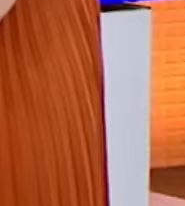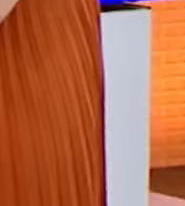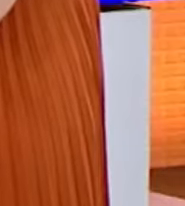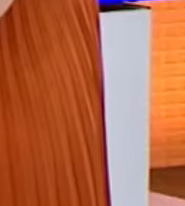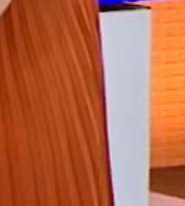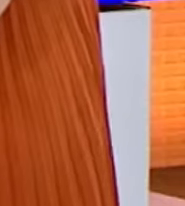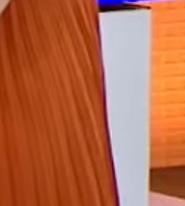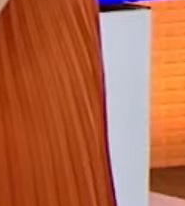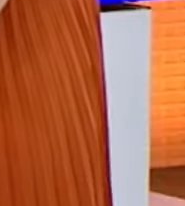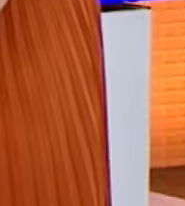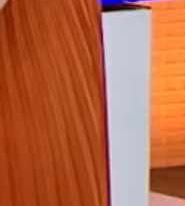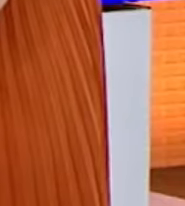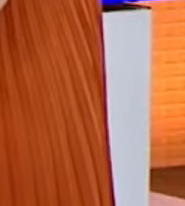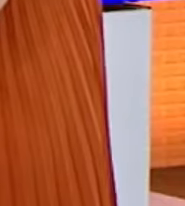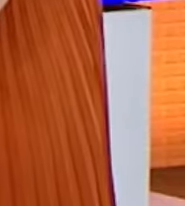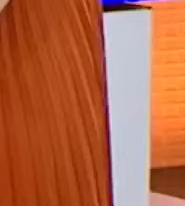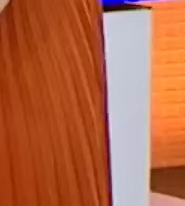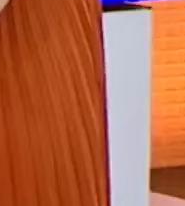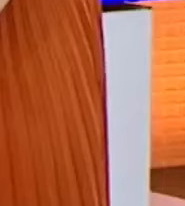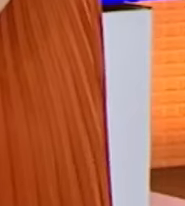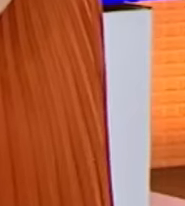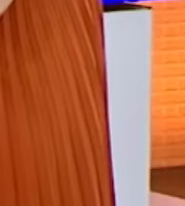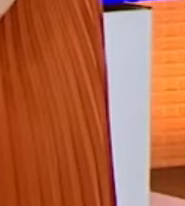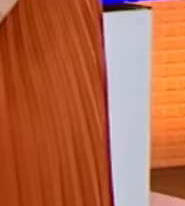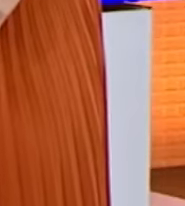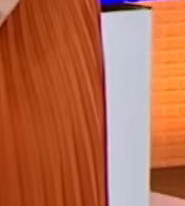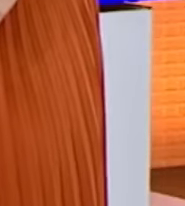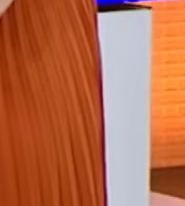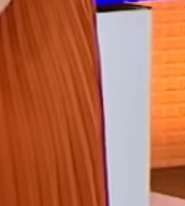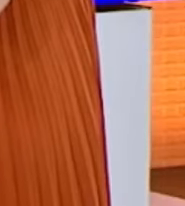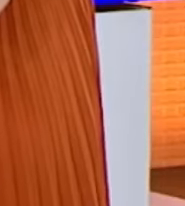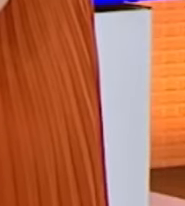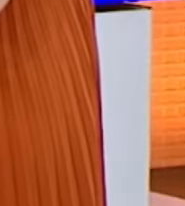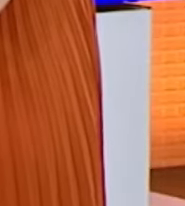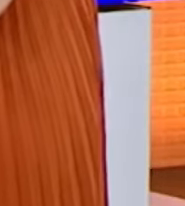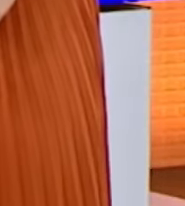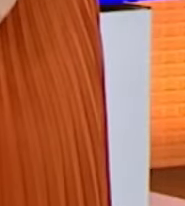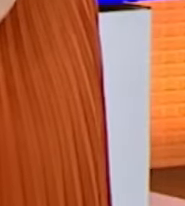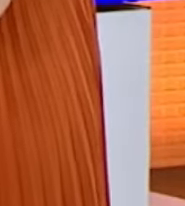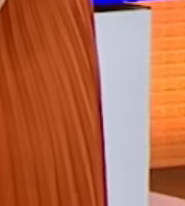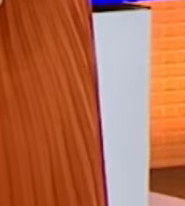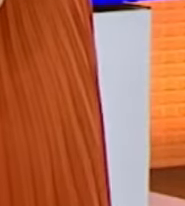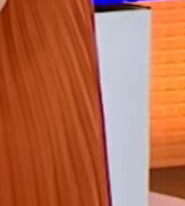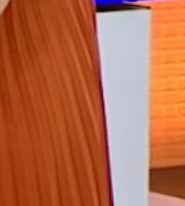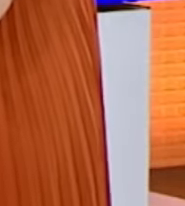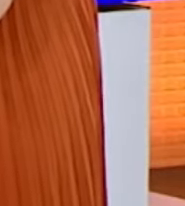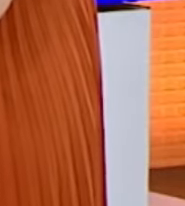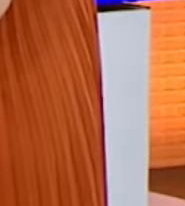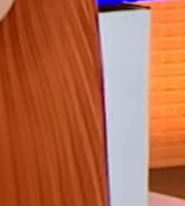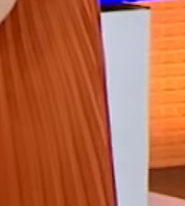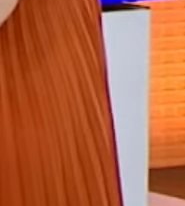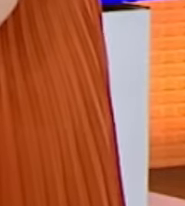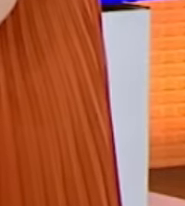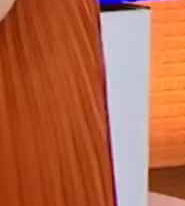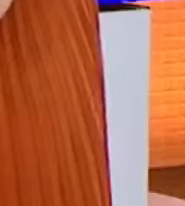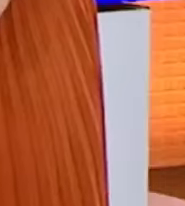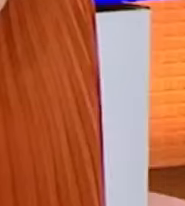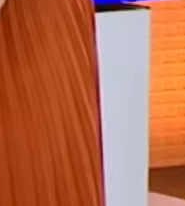Mga Kapuso, para una ka sa mga balita, mag-subscribe sa GMA Integrated News sa YouTube. Sa mga Kapuso abroad, subaybayan niyo po